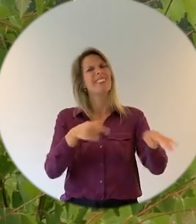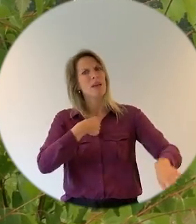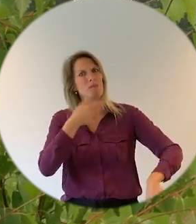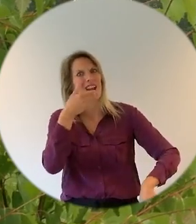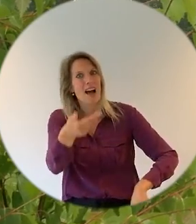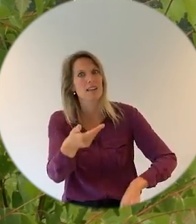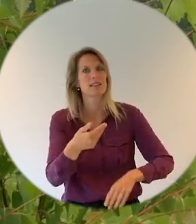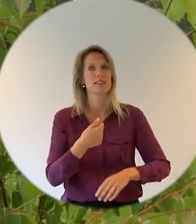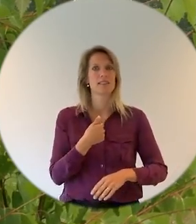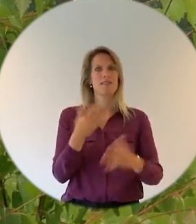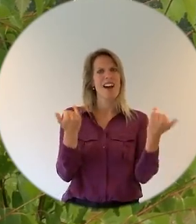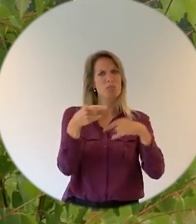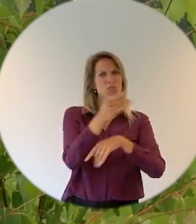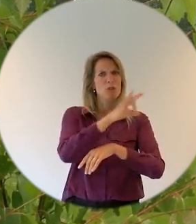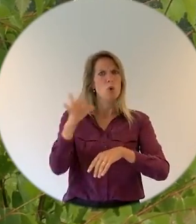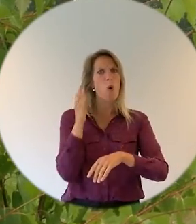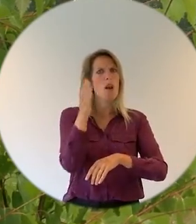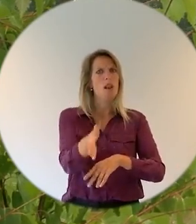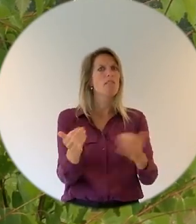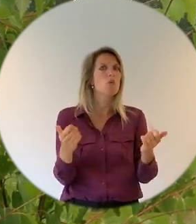je. Waarom ga jij naar school?